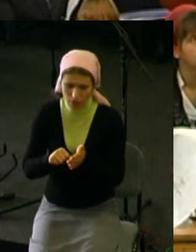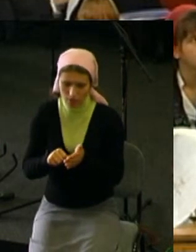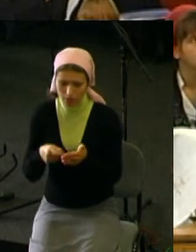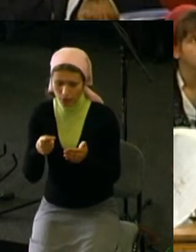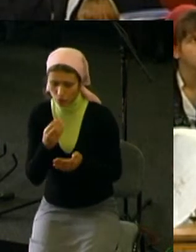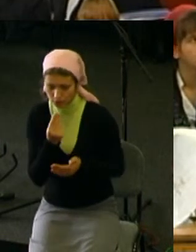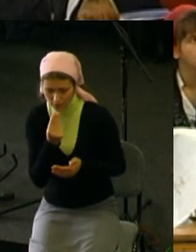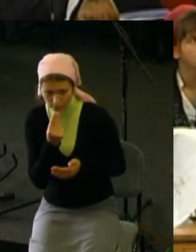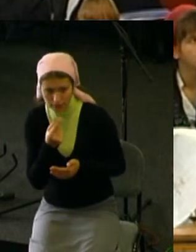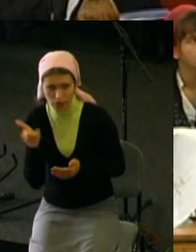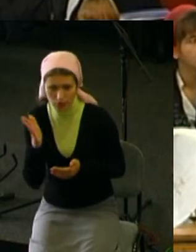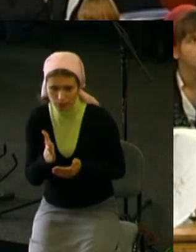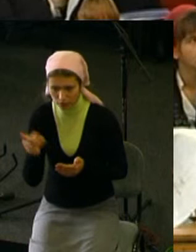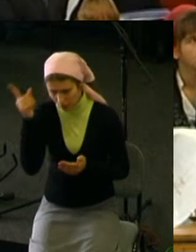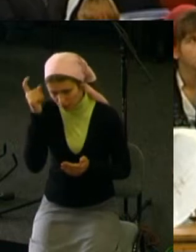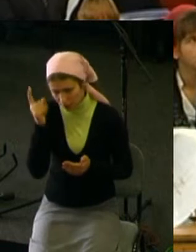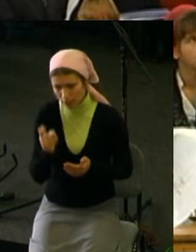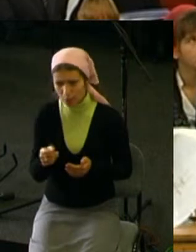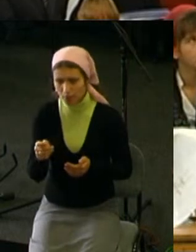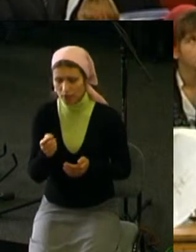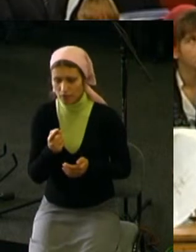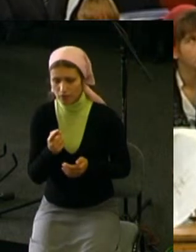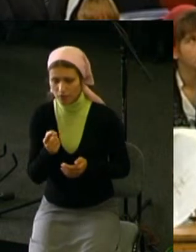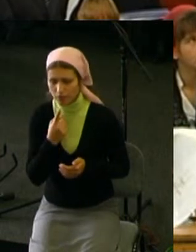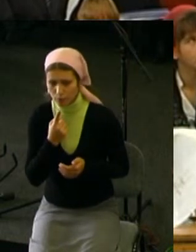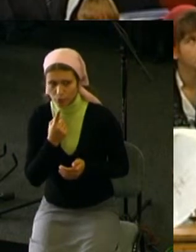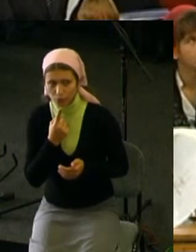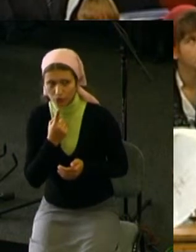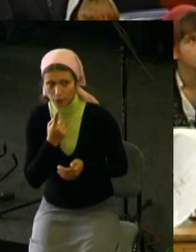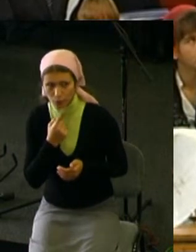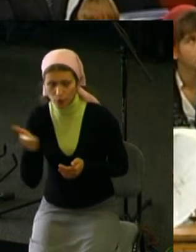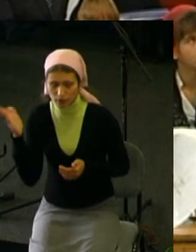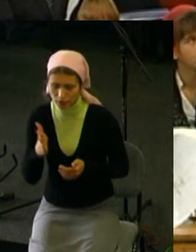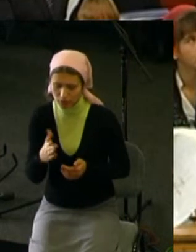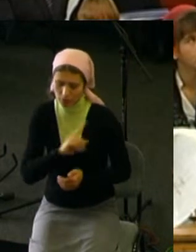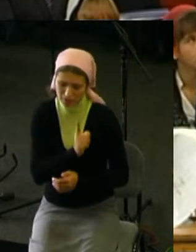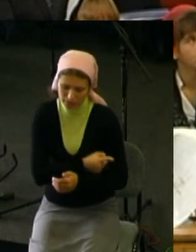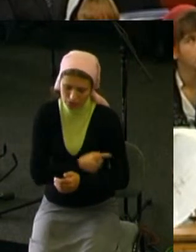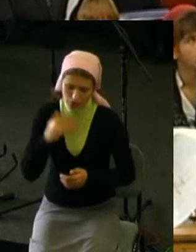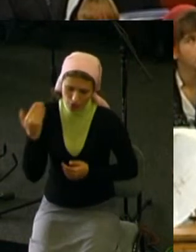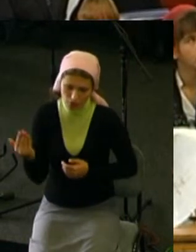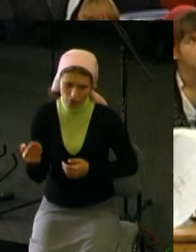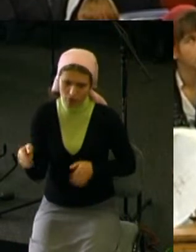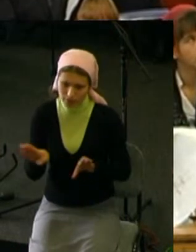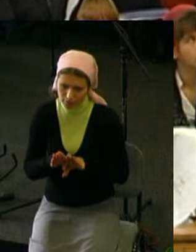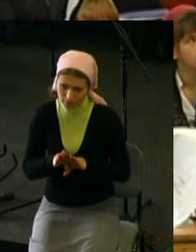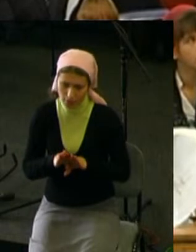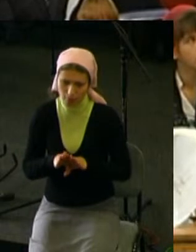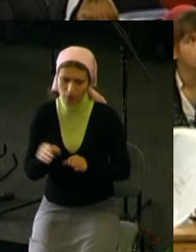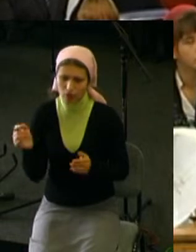терпець Їдемо чи будемо ми випробувати Господа Хіба ми сильніше від нього